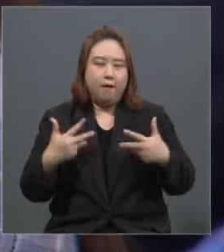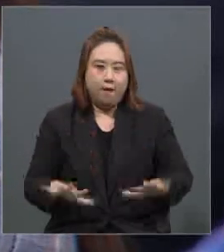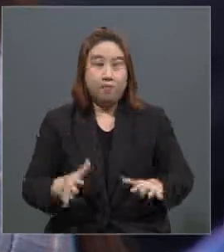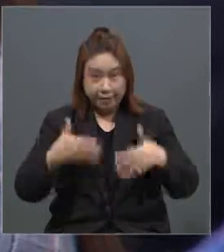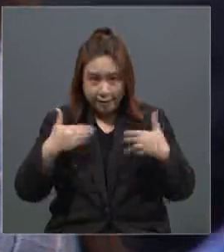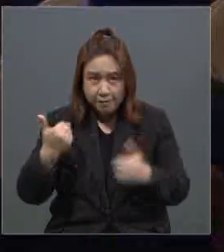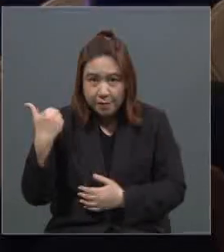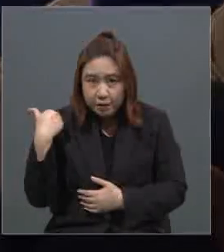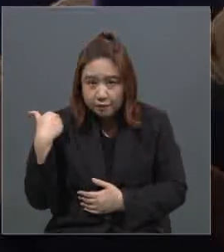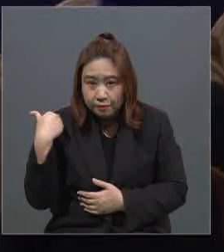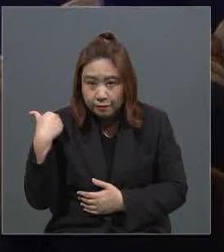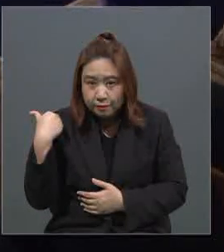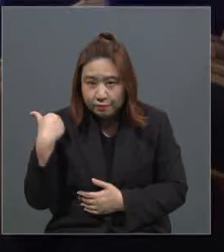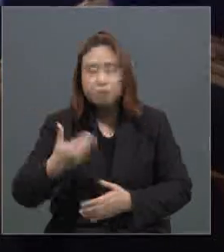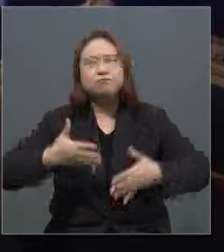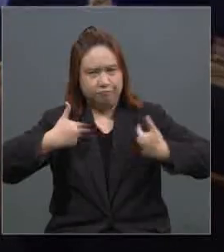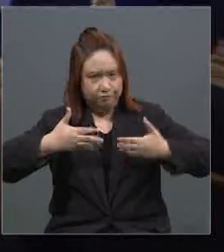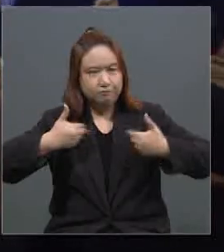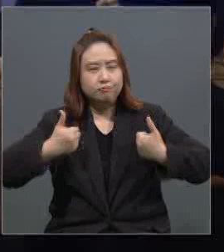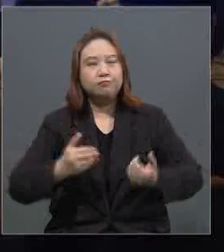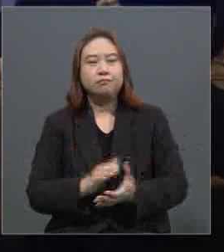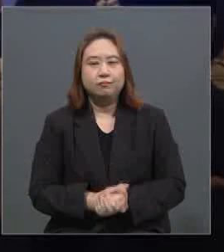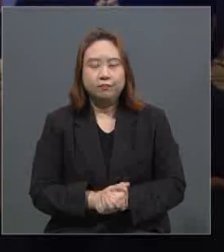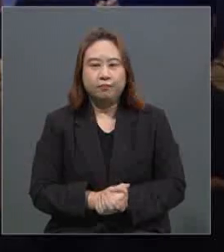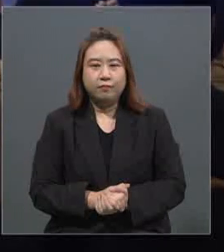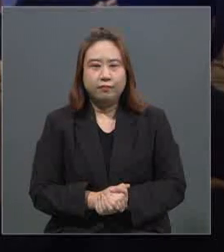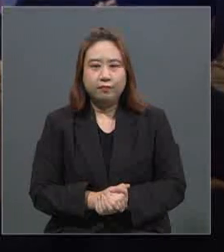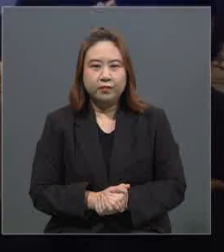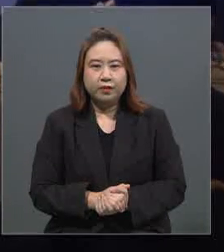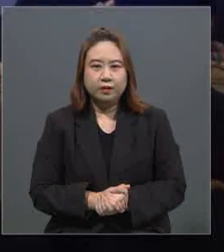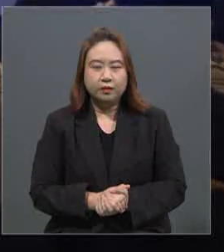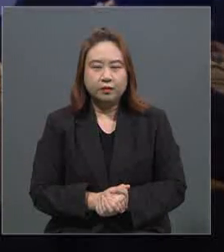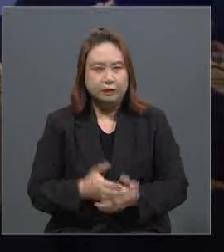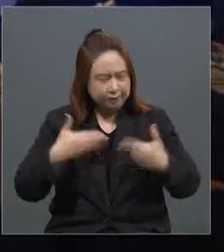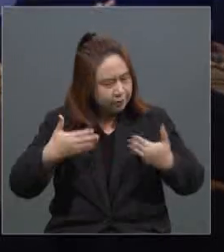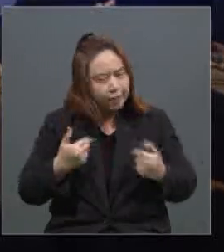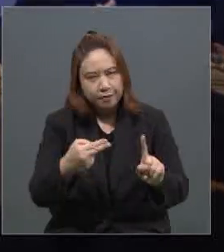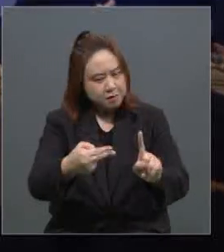ดีใจไหมดีใครับ ที่จะไดมีเงบาท